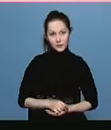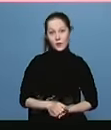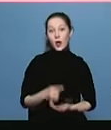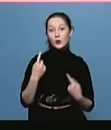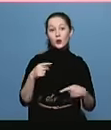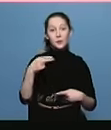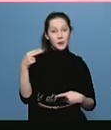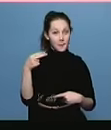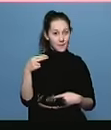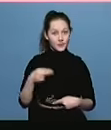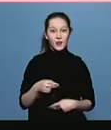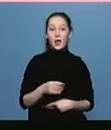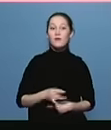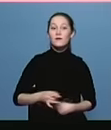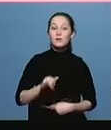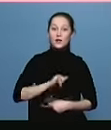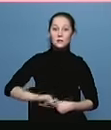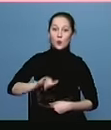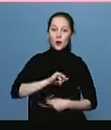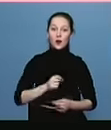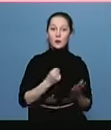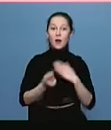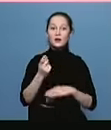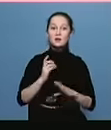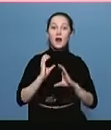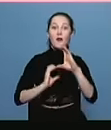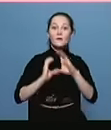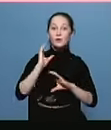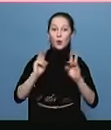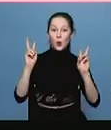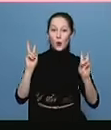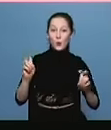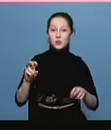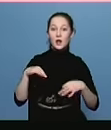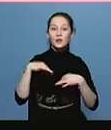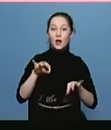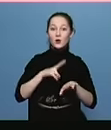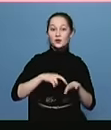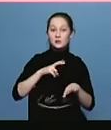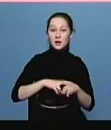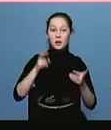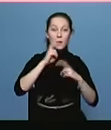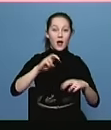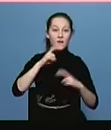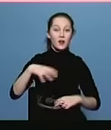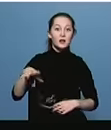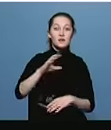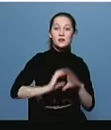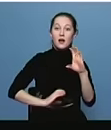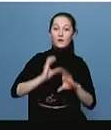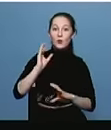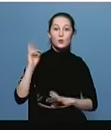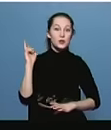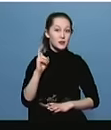темам. В столице республики началась операция «Автобус». В течение ближайших дней дорожные инспекторы проверят весь общественный транспорт. Цель –